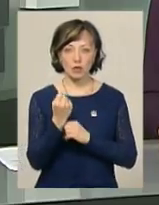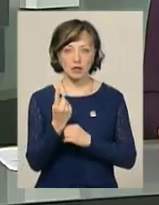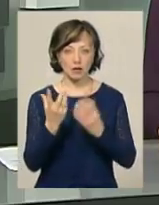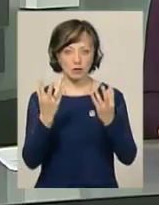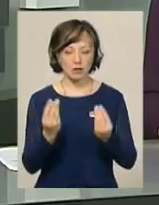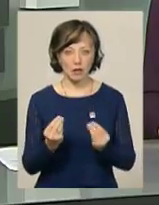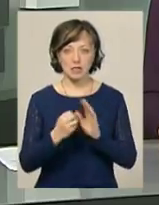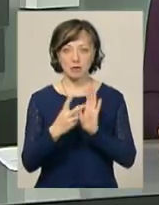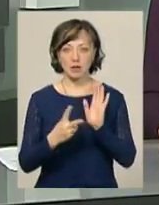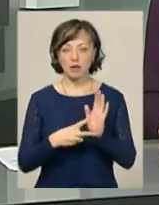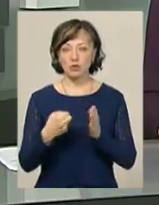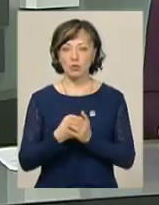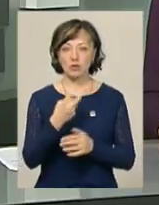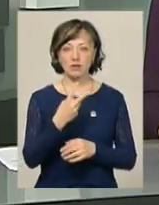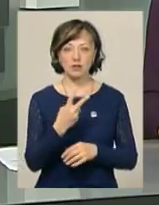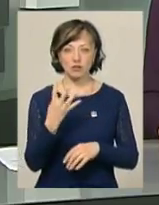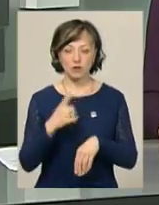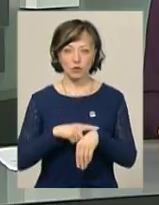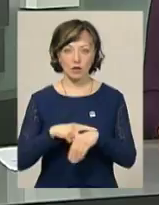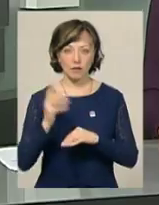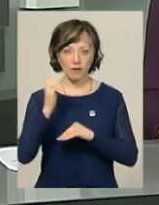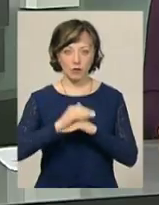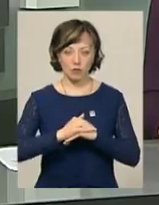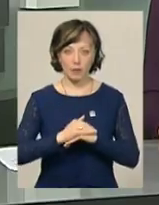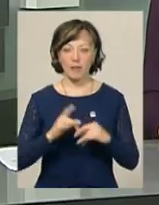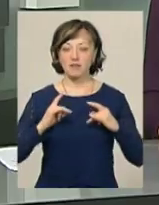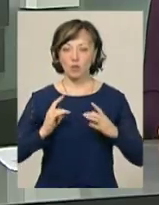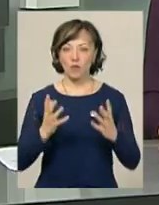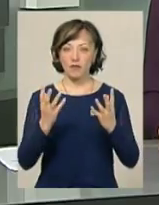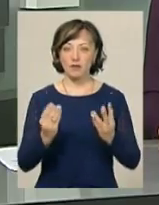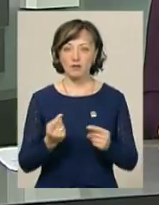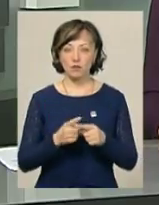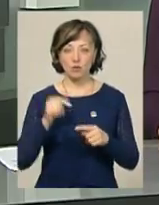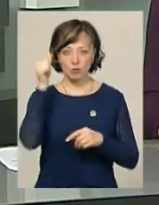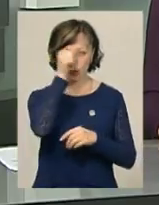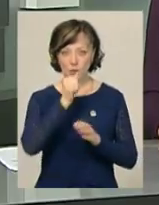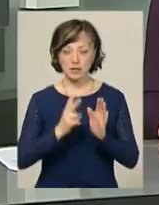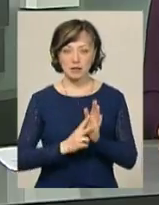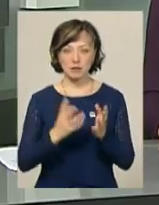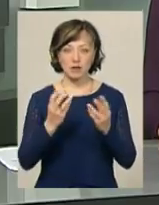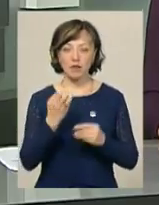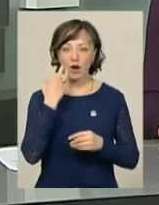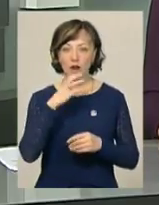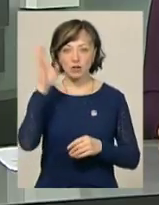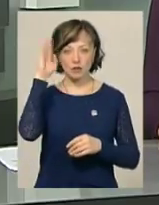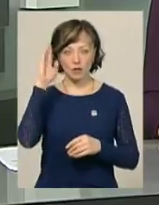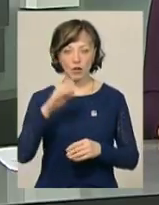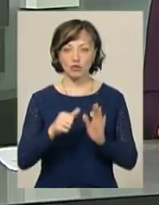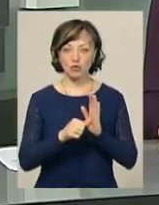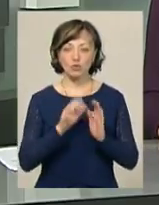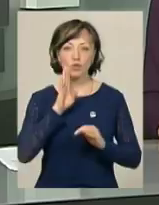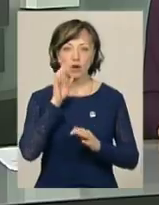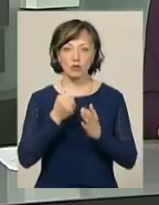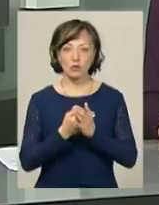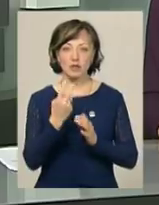11 ранку і з 17 до 24 години ввечері. У святкові дні, а в цьому році їх буде 7, гаряча вода в оселях хмельничан буде з 6